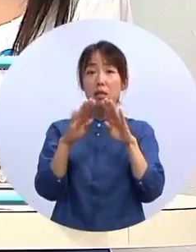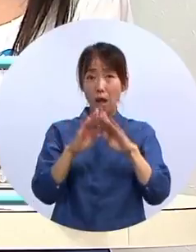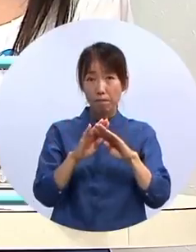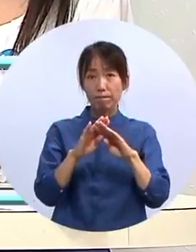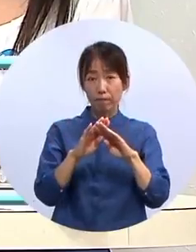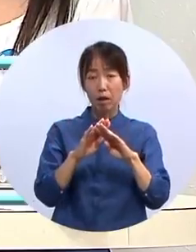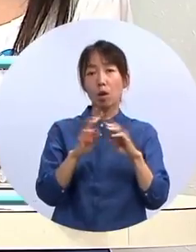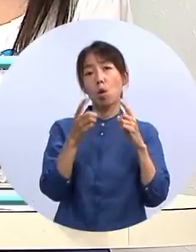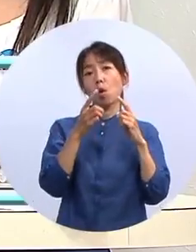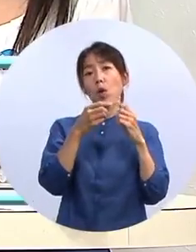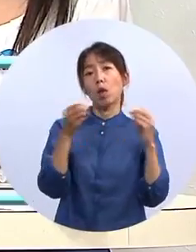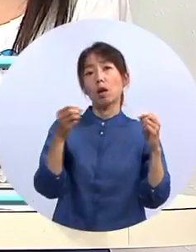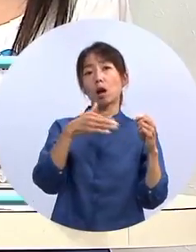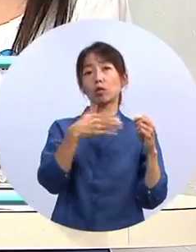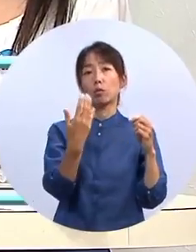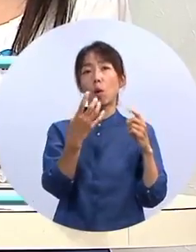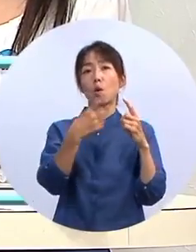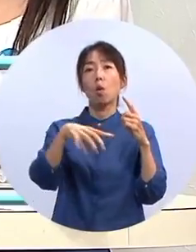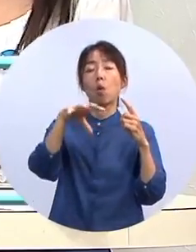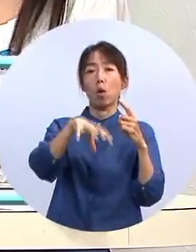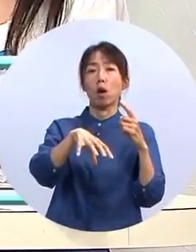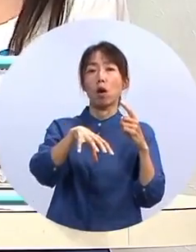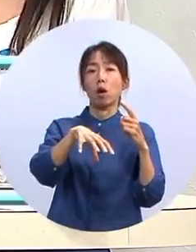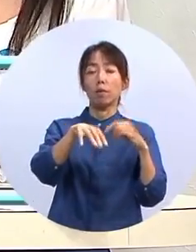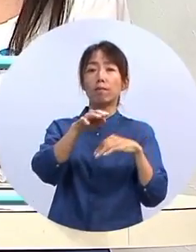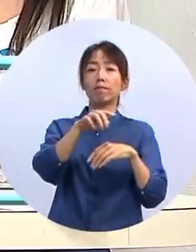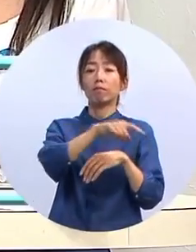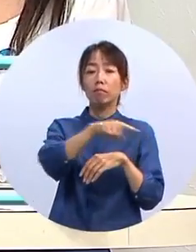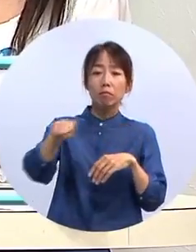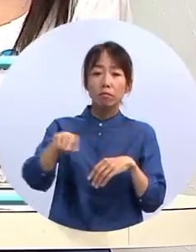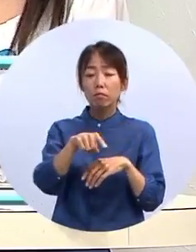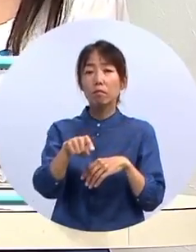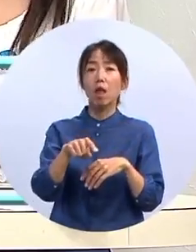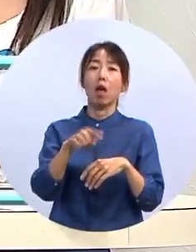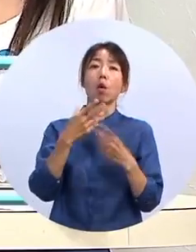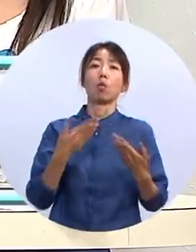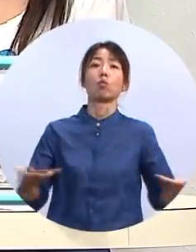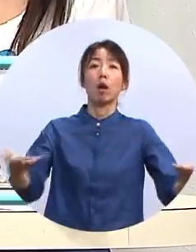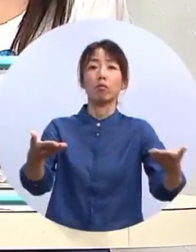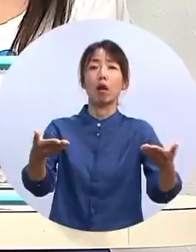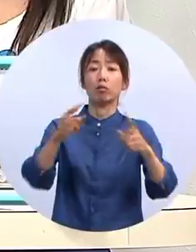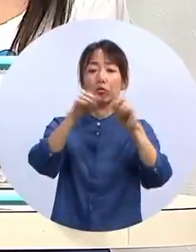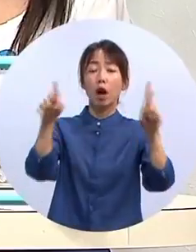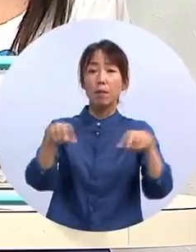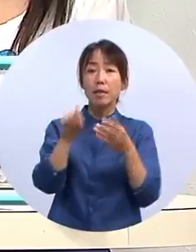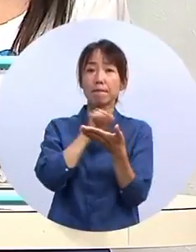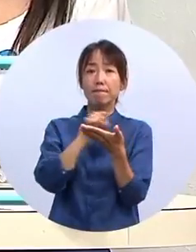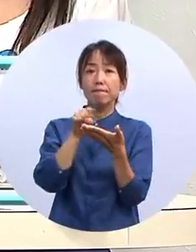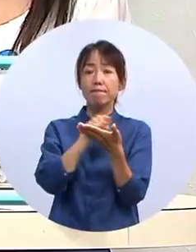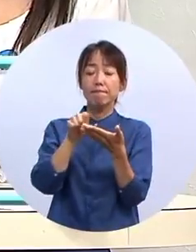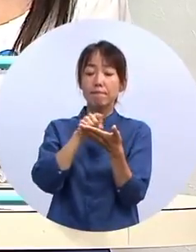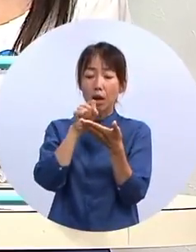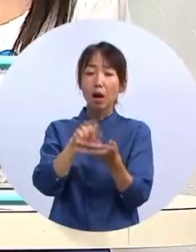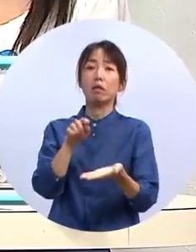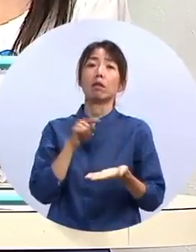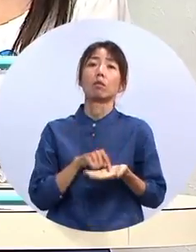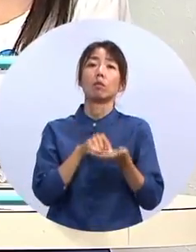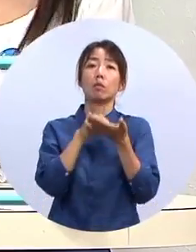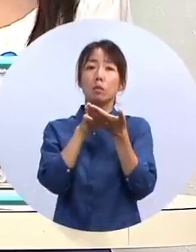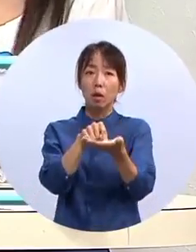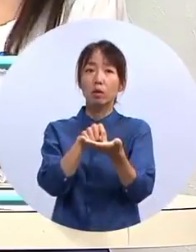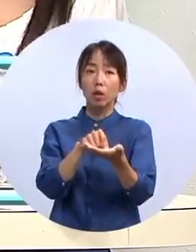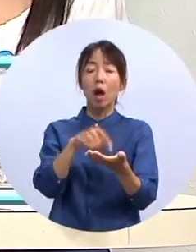管理事務所で配布している応募用紙に必要事項を書きの上、郵送または持参で緑保全課に提出して